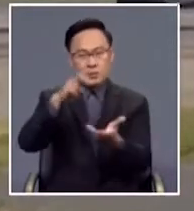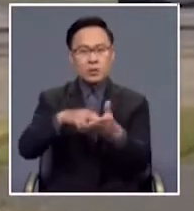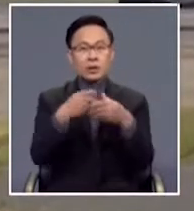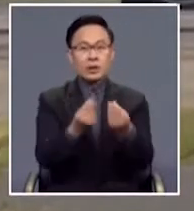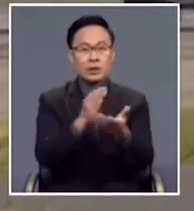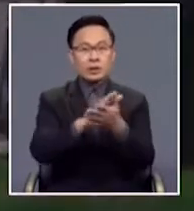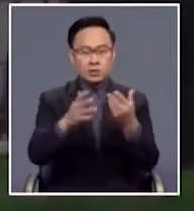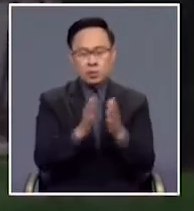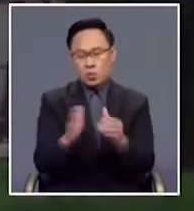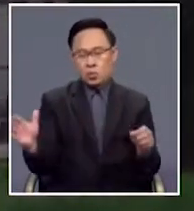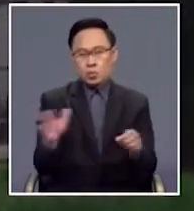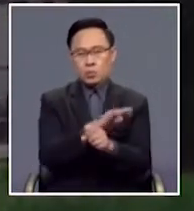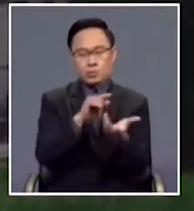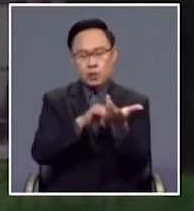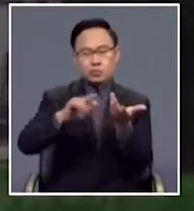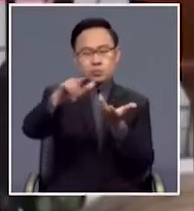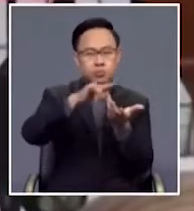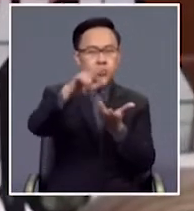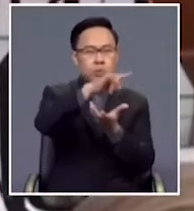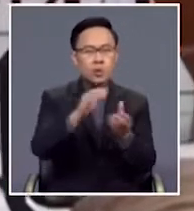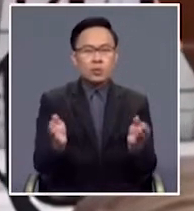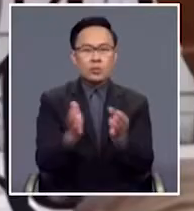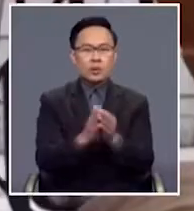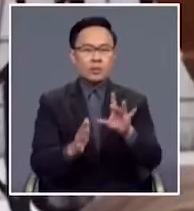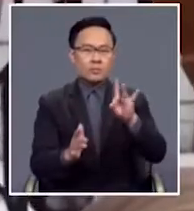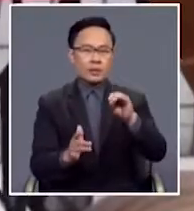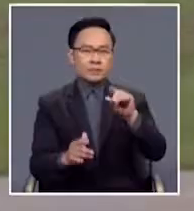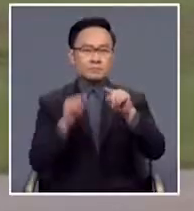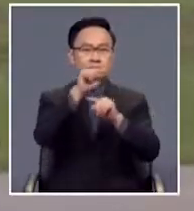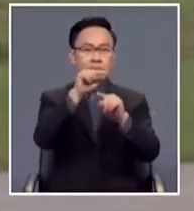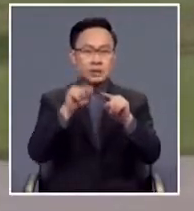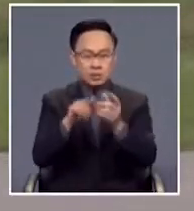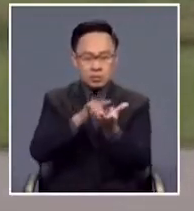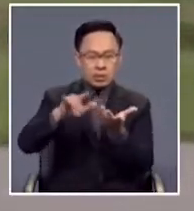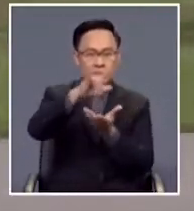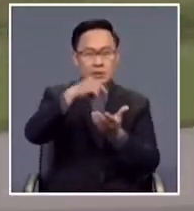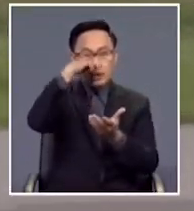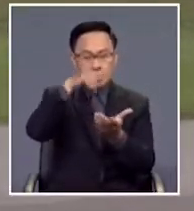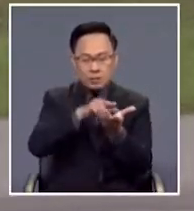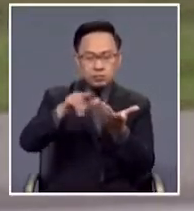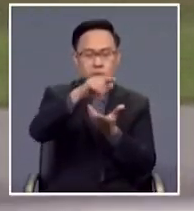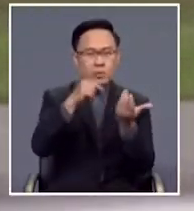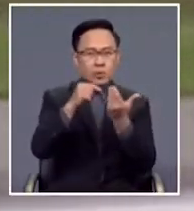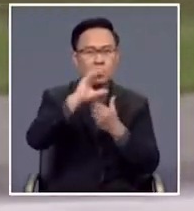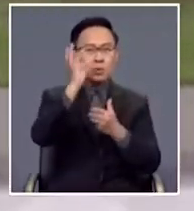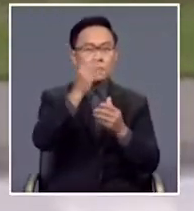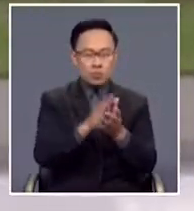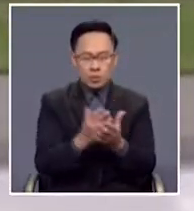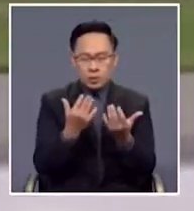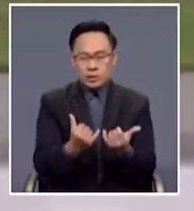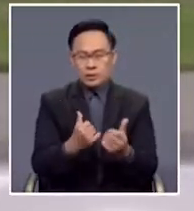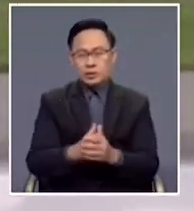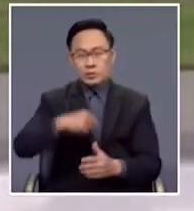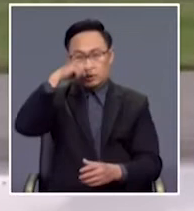ครอบคลุมเส้นทางการบินระหว่างประเทศรวมกันราวร้อยละ80จากเส้นทางการบินระหว่างประเทศของสายการบินสัญชาติไ